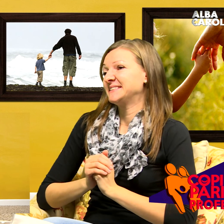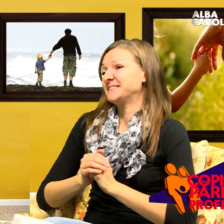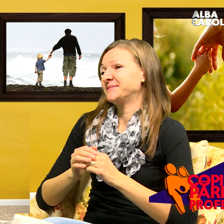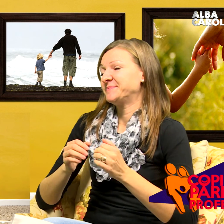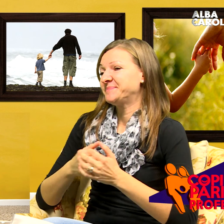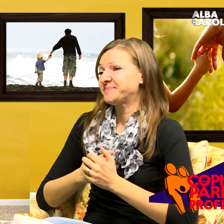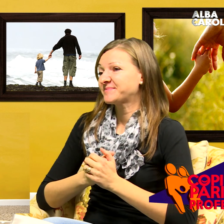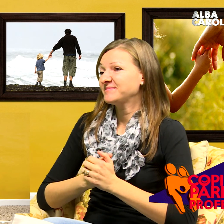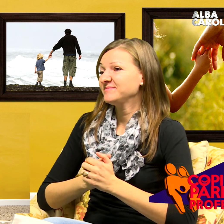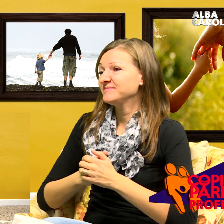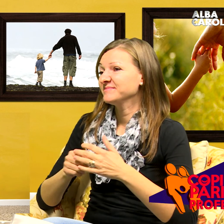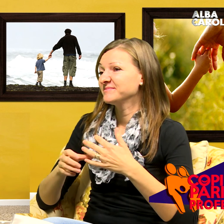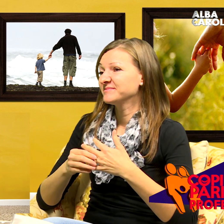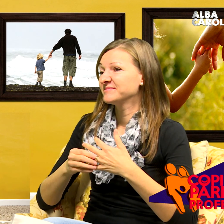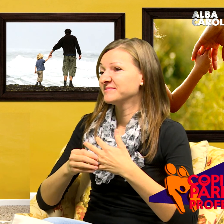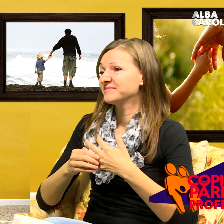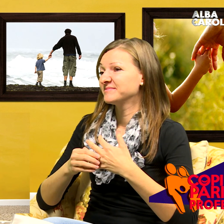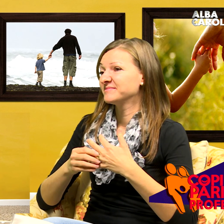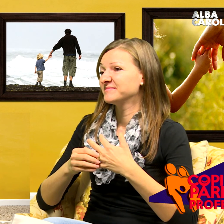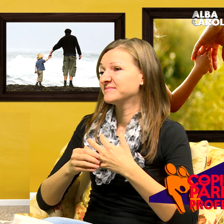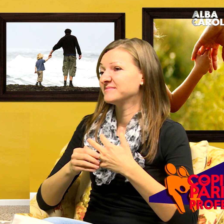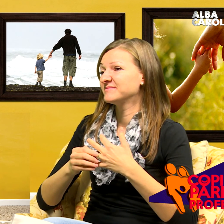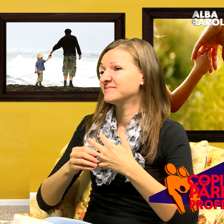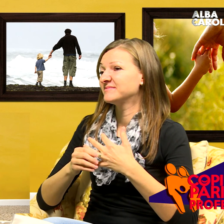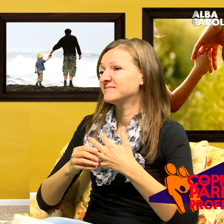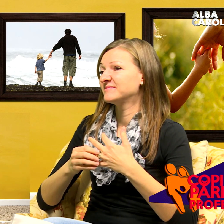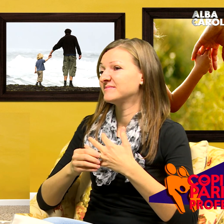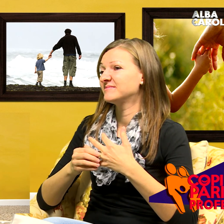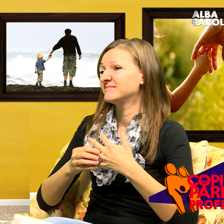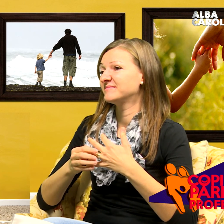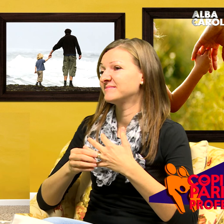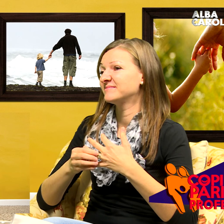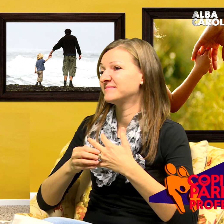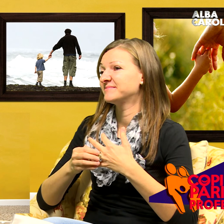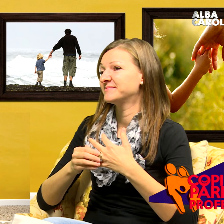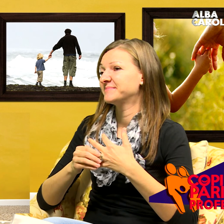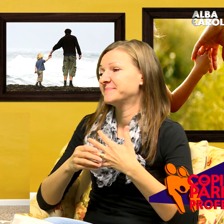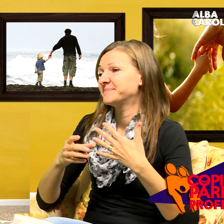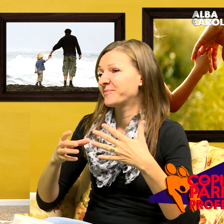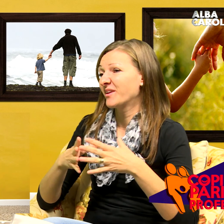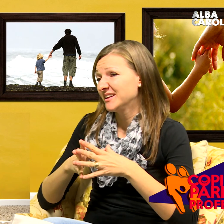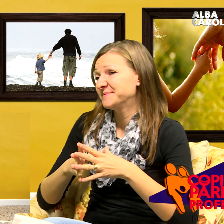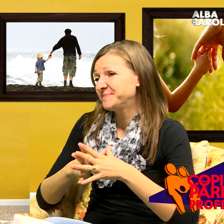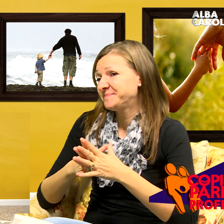ea știe că are dureri de cap, fetița, din cauza acelui implant.